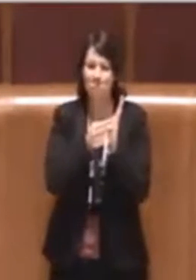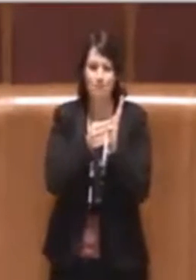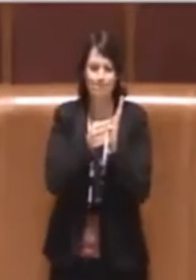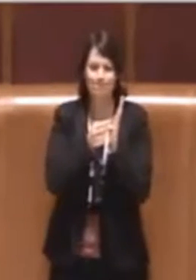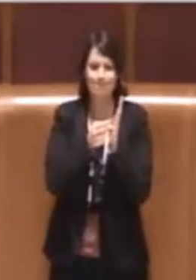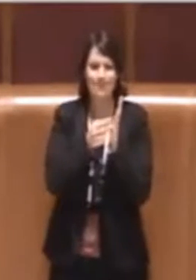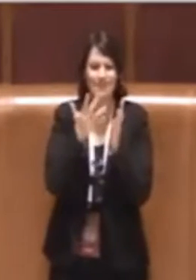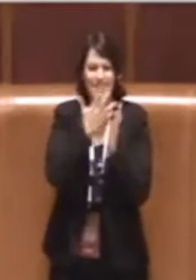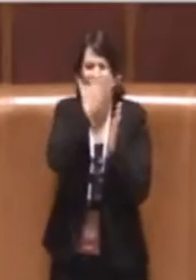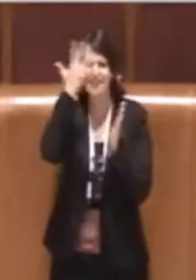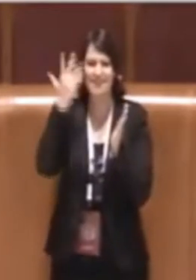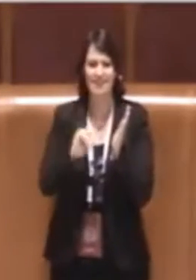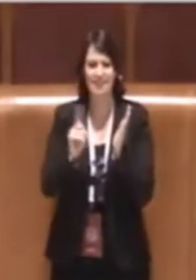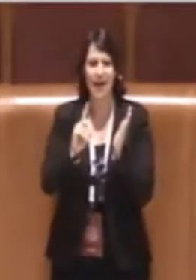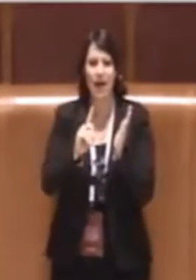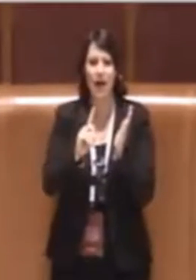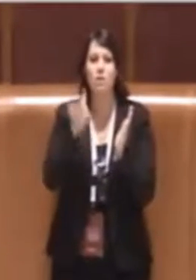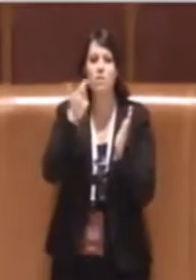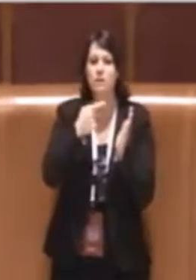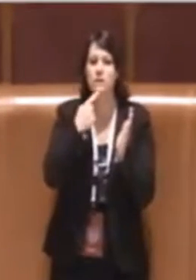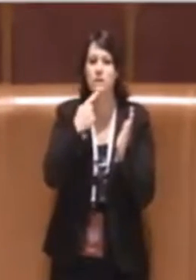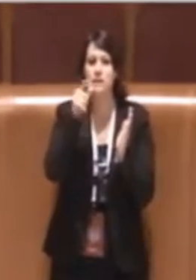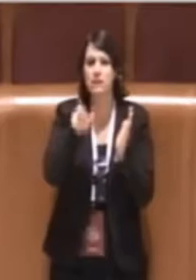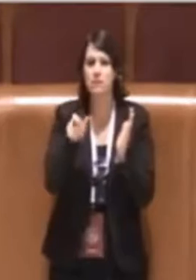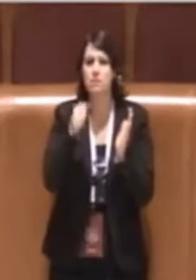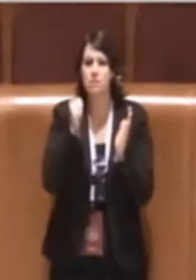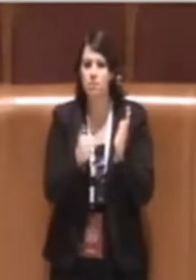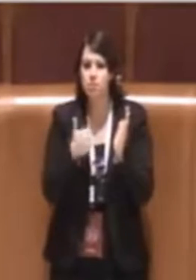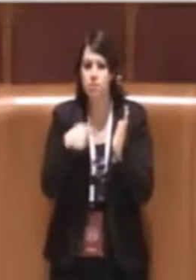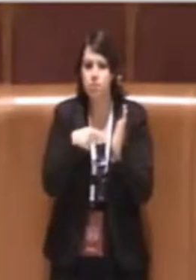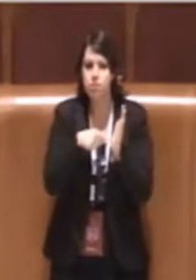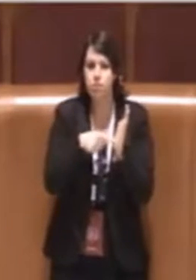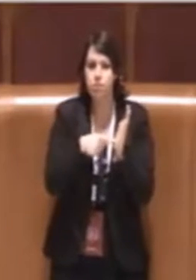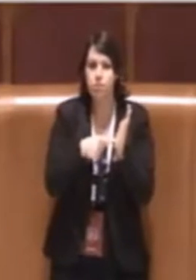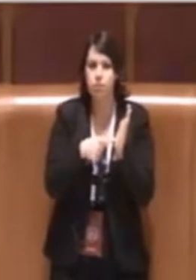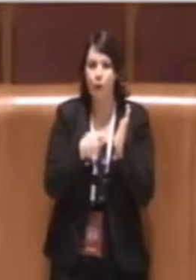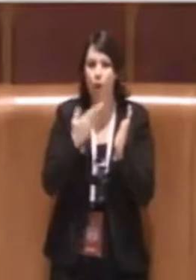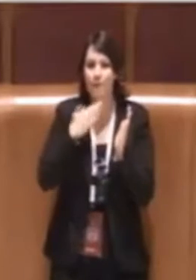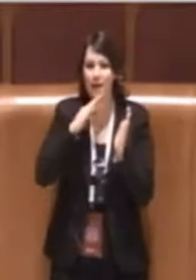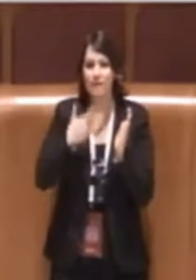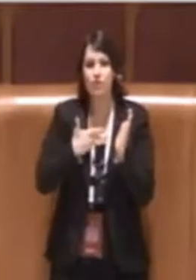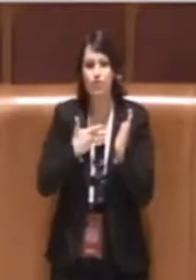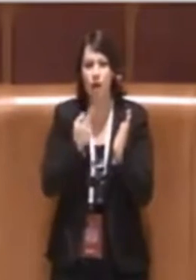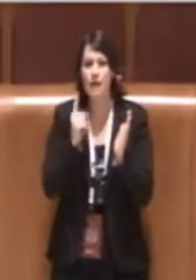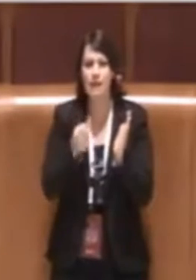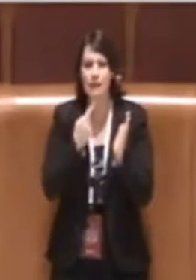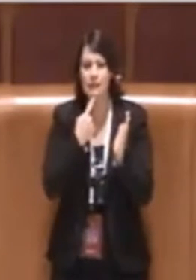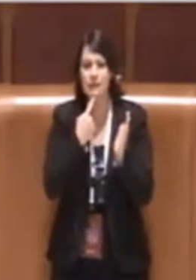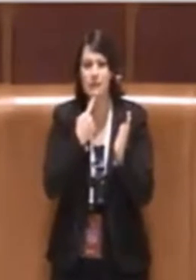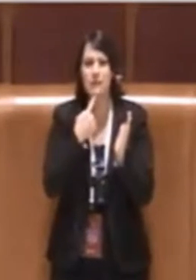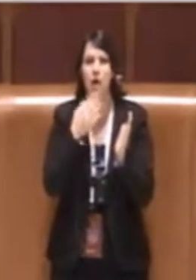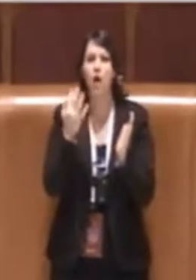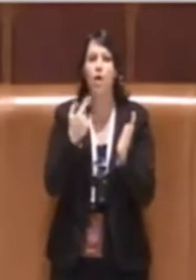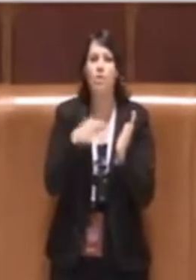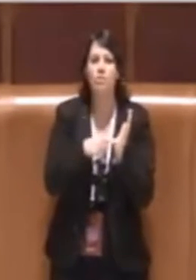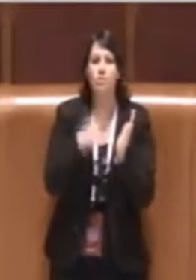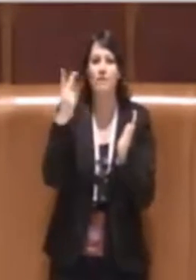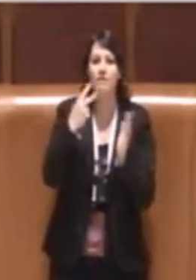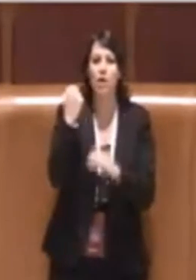importanti sull'individuazione dei beneficiari, sul controllo del servizio stesso, sul servizio autogestito,